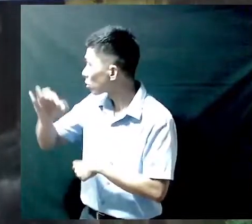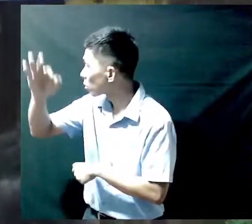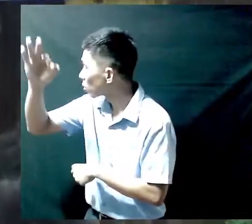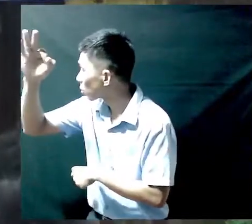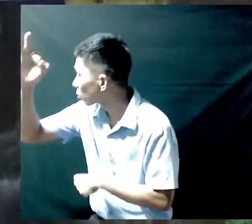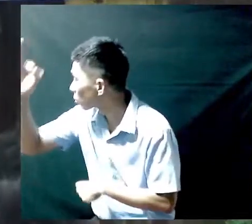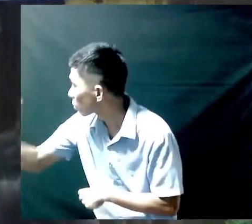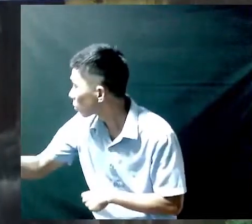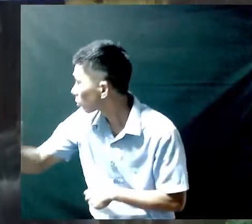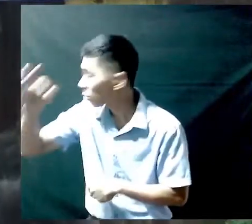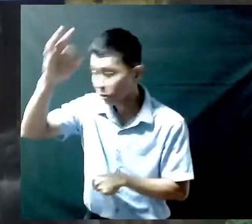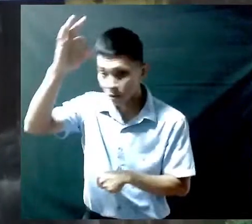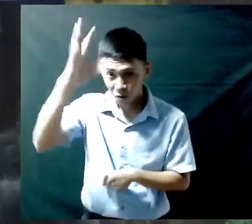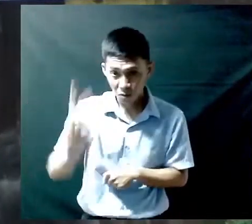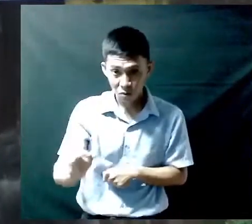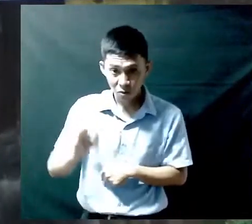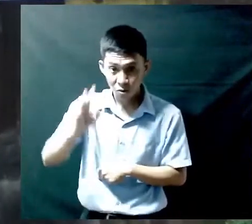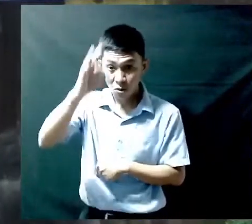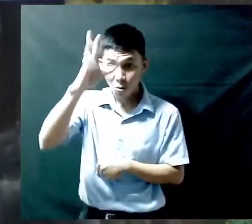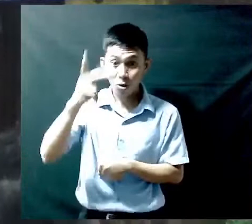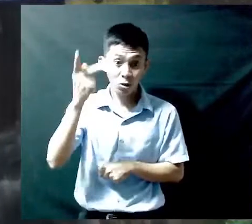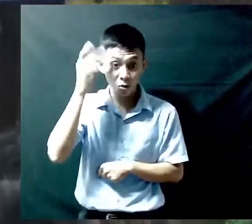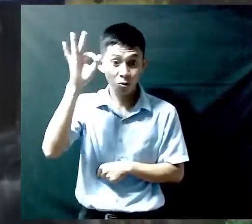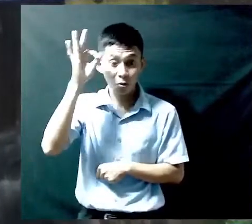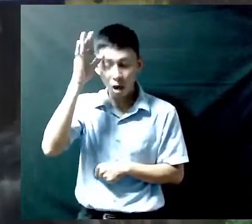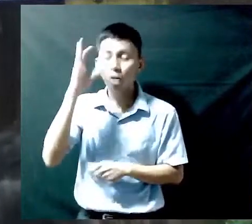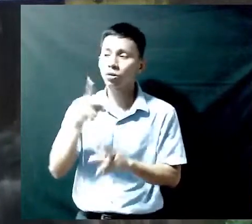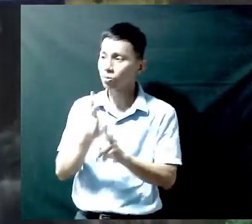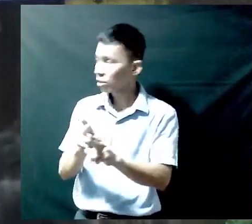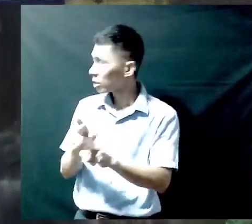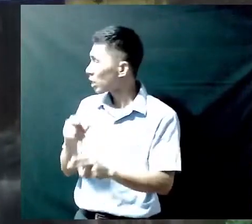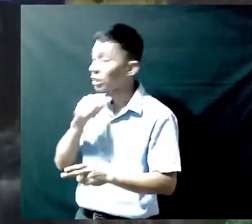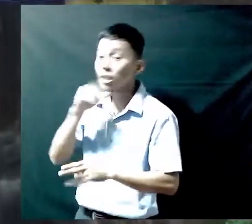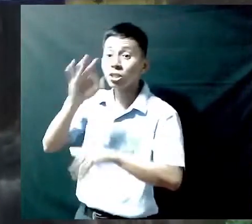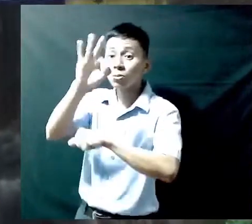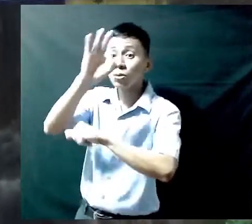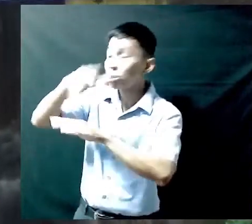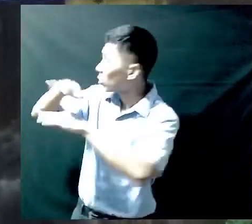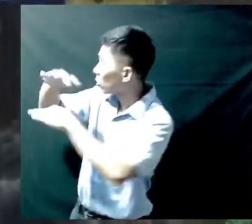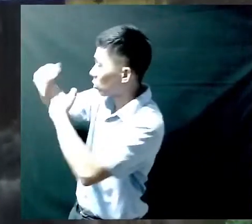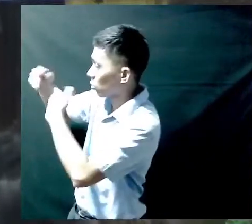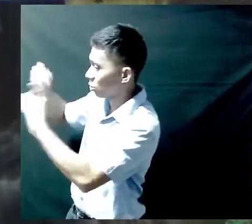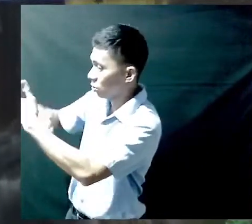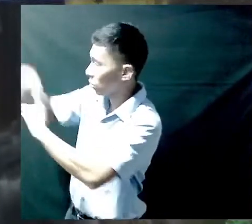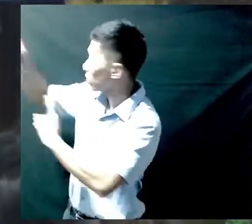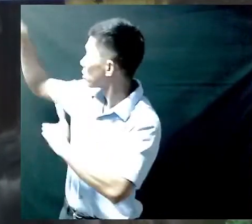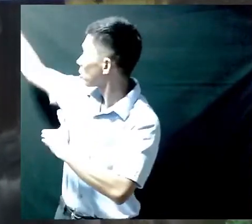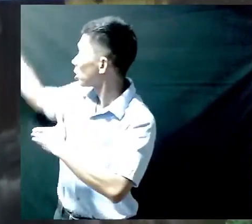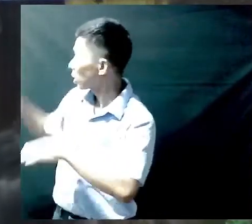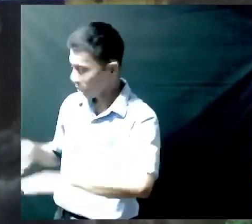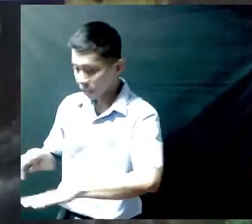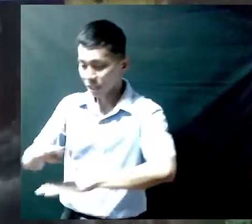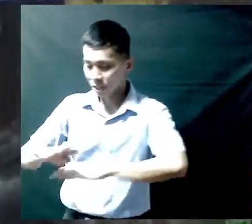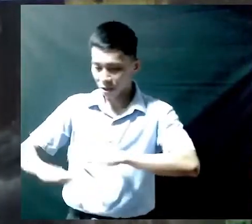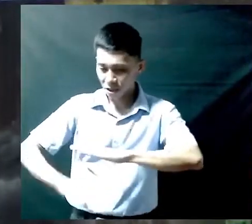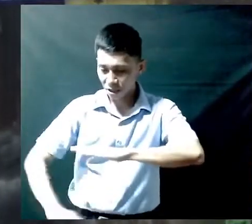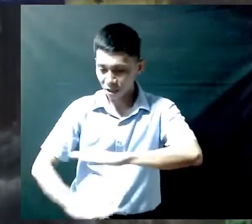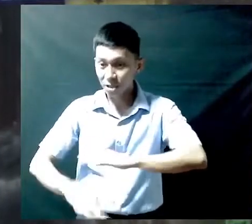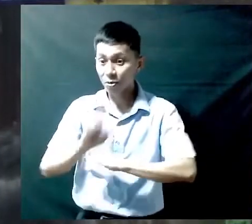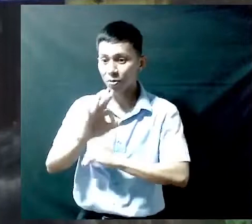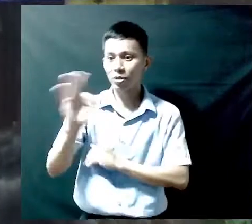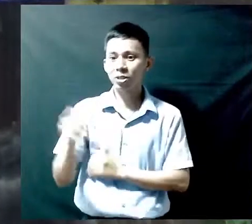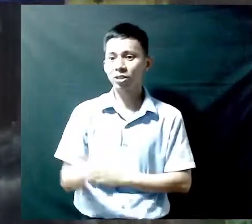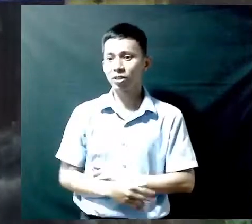Frank, ni Tatay, sabi ko kay Pastor, dito lang ako sa baba. Okay na ako rito. Ano? At 22 years na po